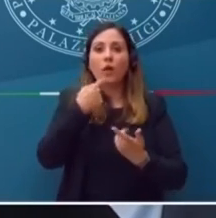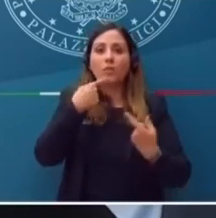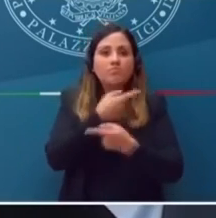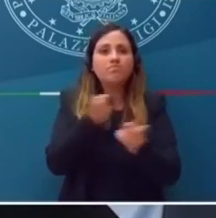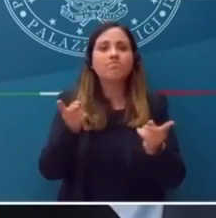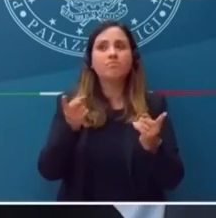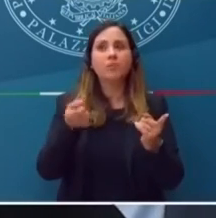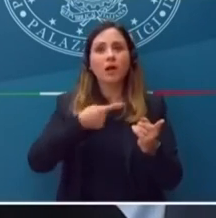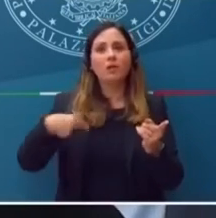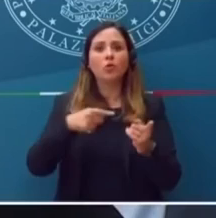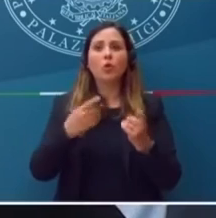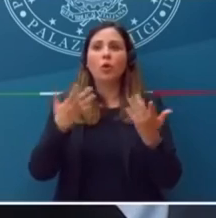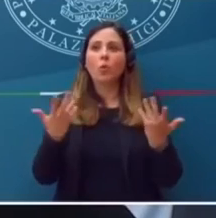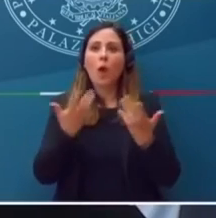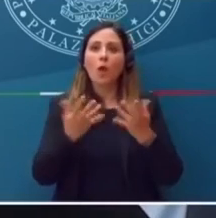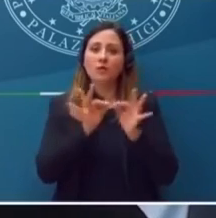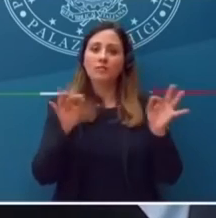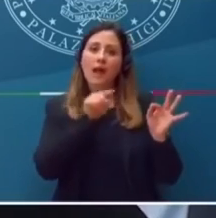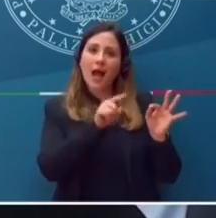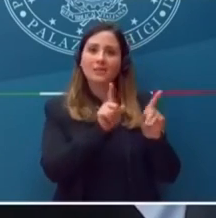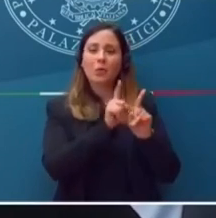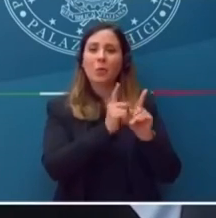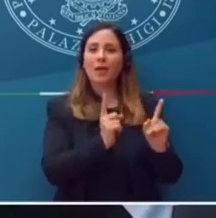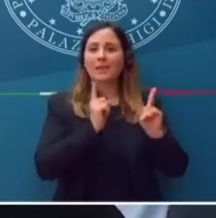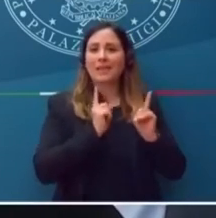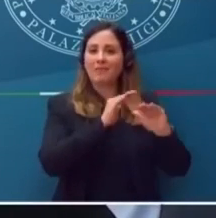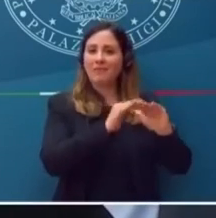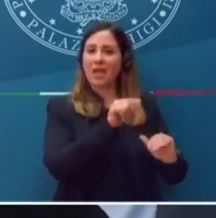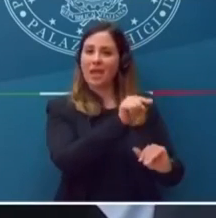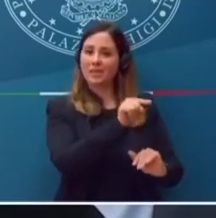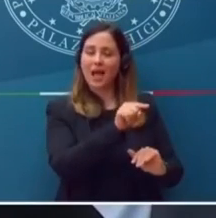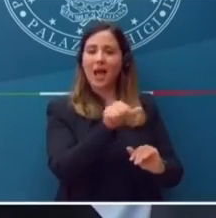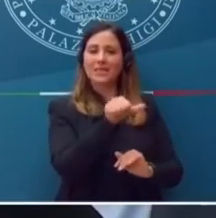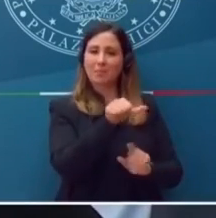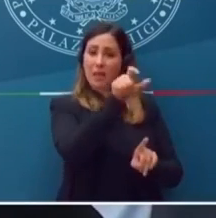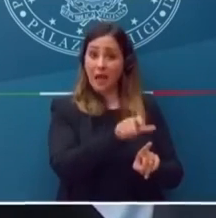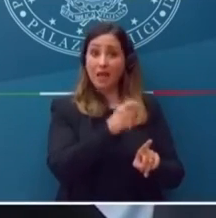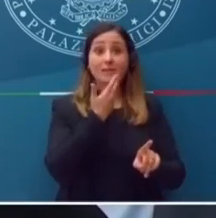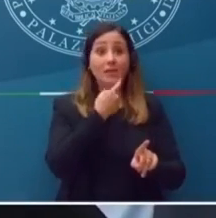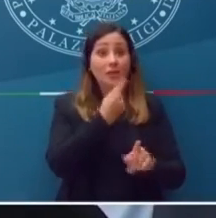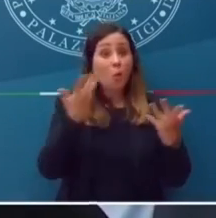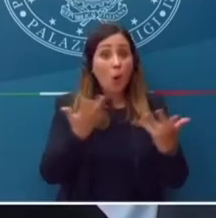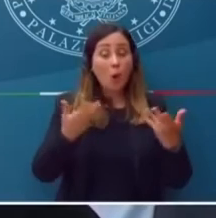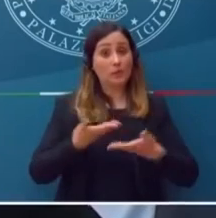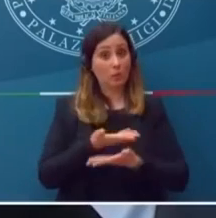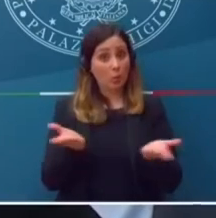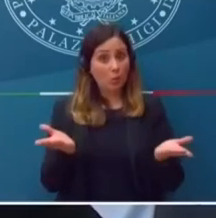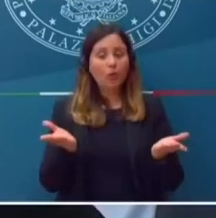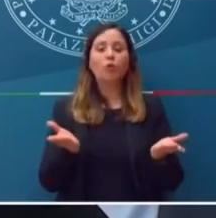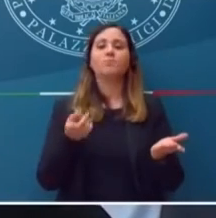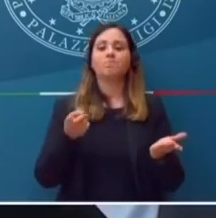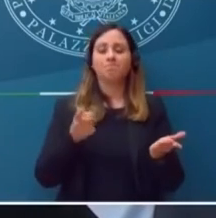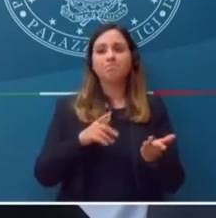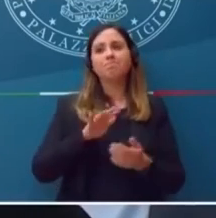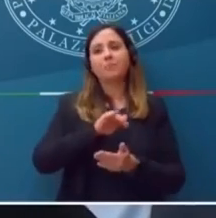qualche parola a difesa di Speranza anche pubblicamente. E oltre a questo, visto che abbiamo molto parlato di come